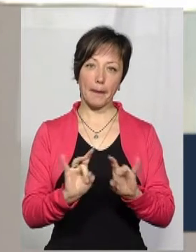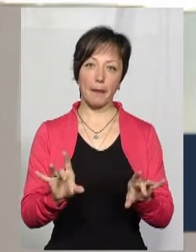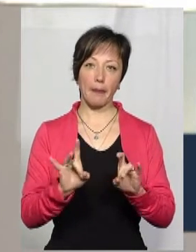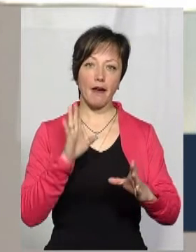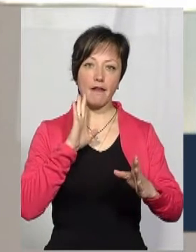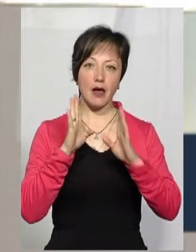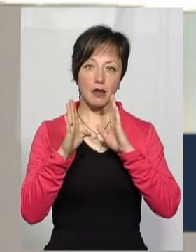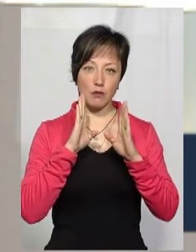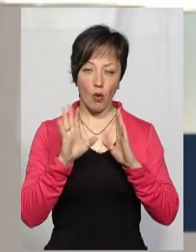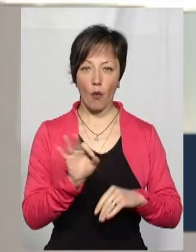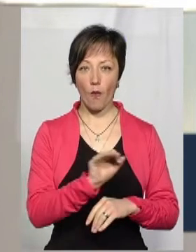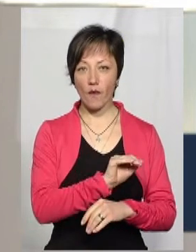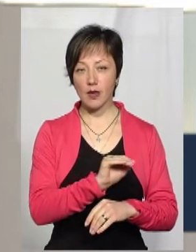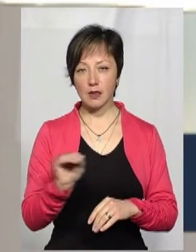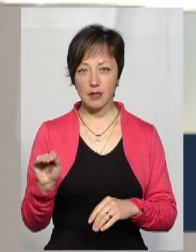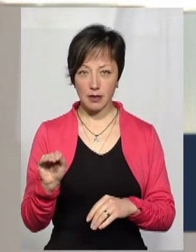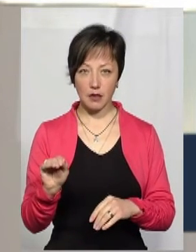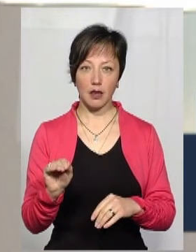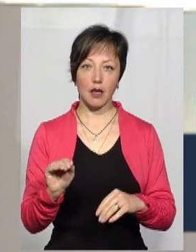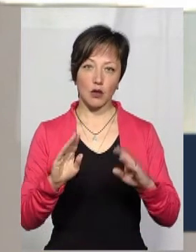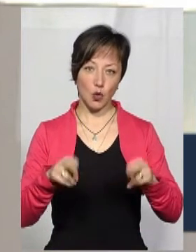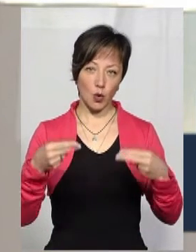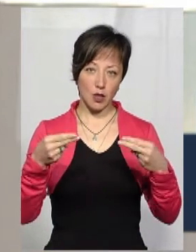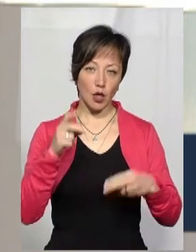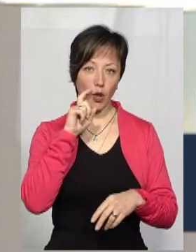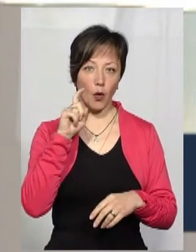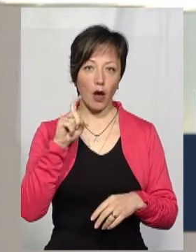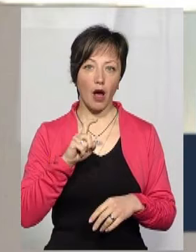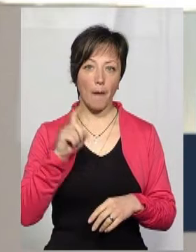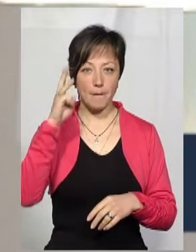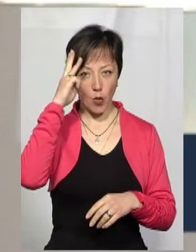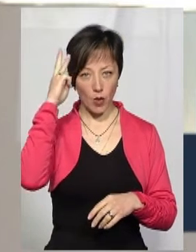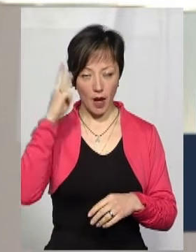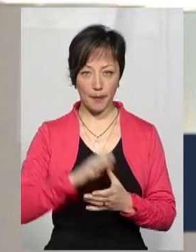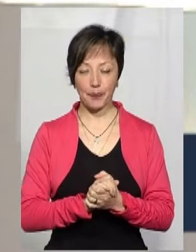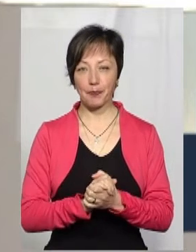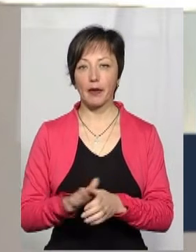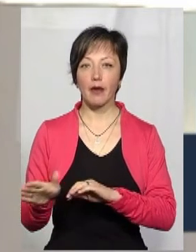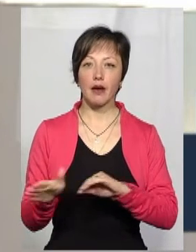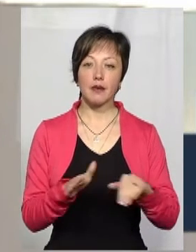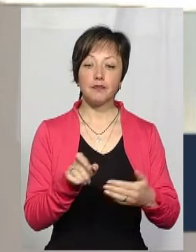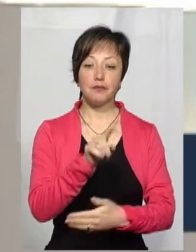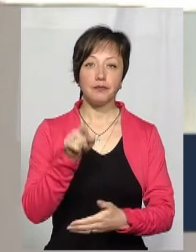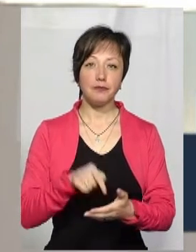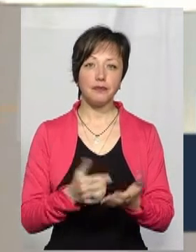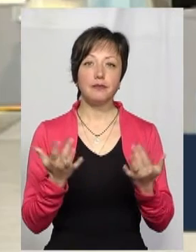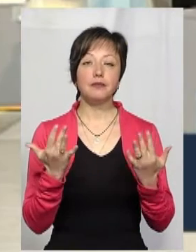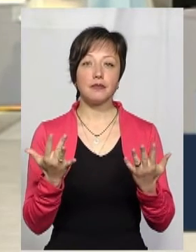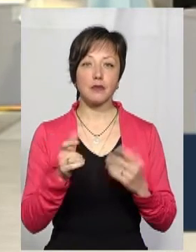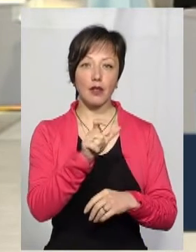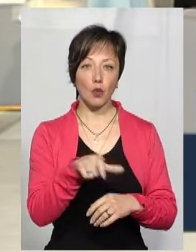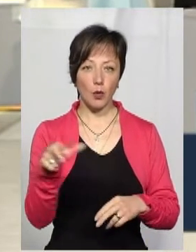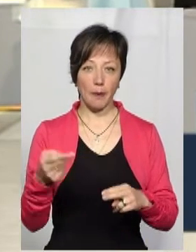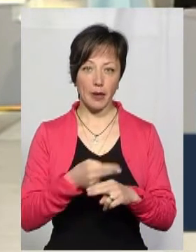у мережі Facebook на офіційній сторінці ЮА Поділля. Пане Сергію, яка кількість безробітних перебуває на обліку